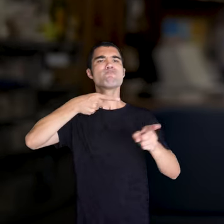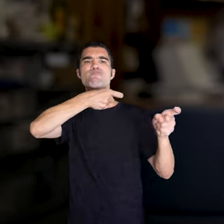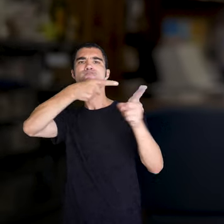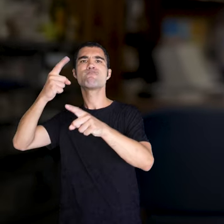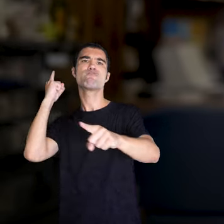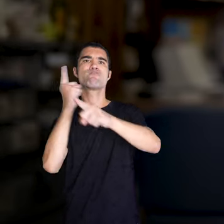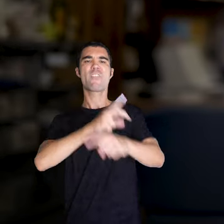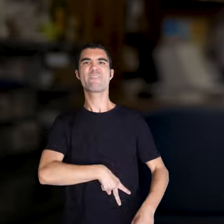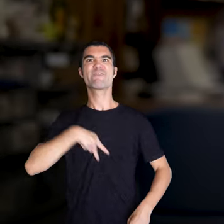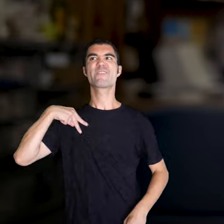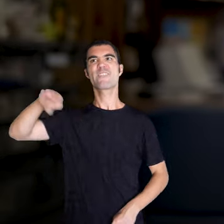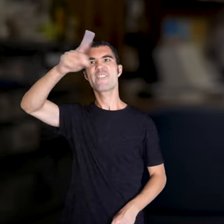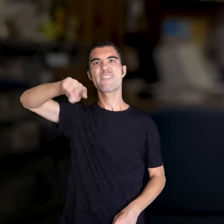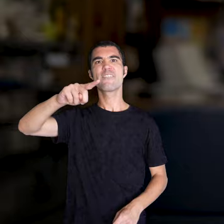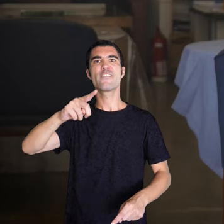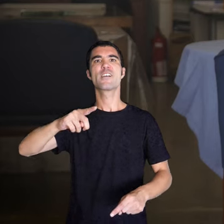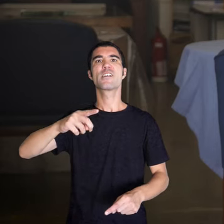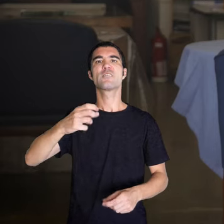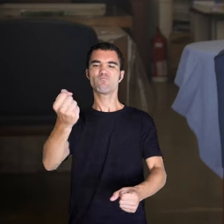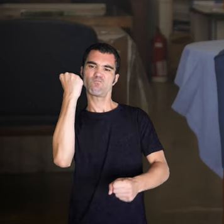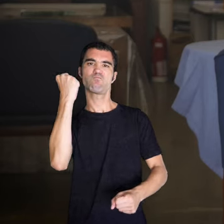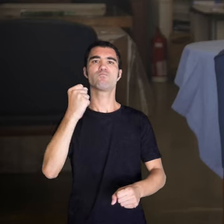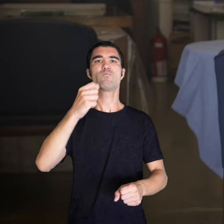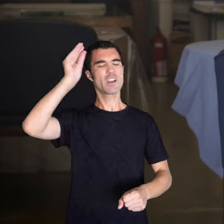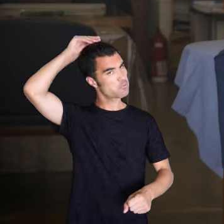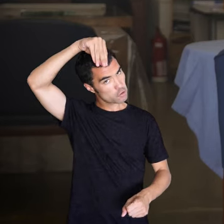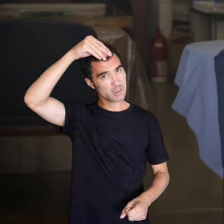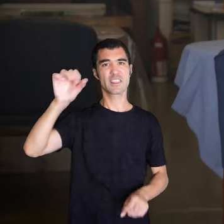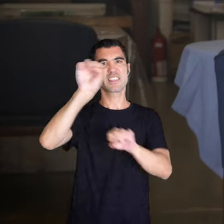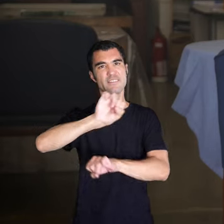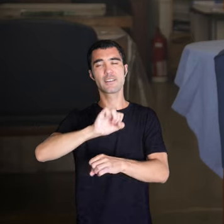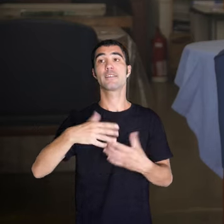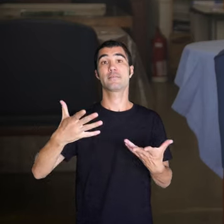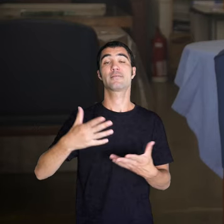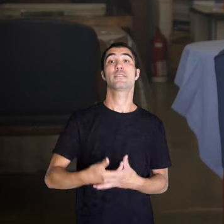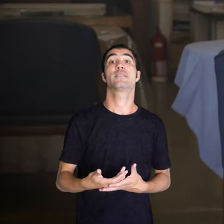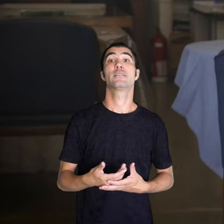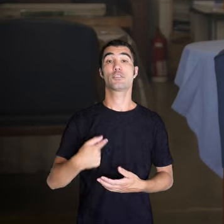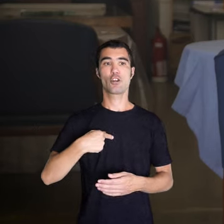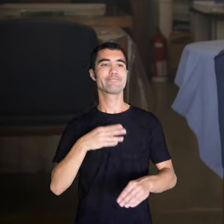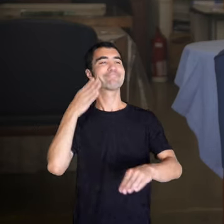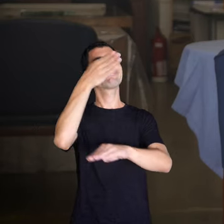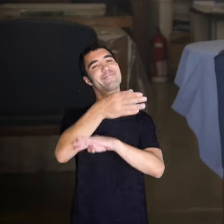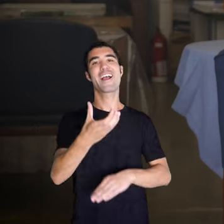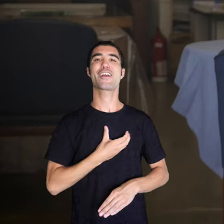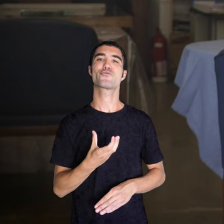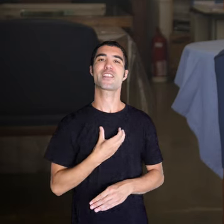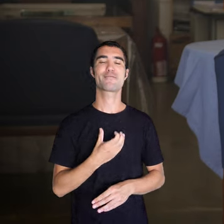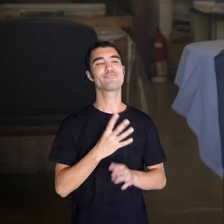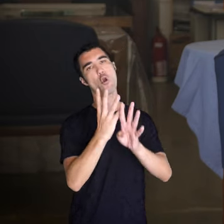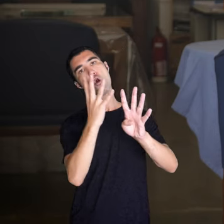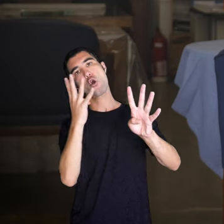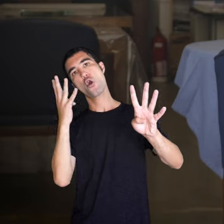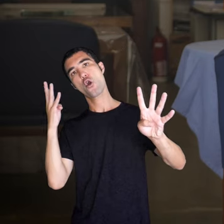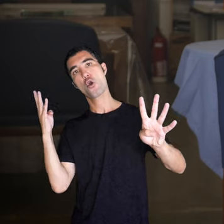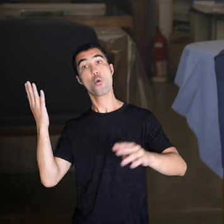les tropes del tio Paco. Jo he anat a l'Ajuntament a esperar una cua perquè l'Ajuntament en aquell